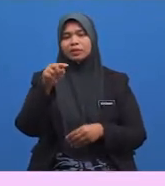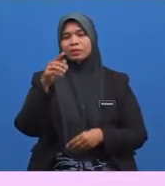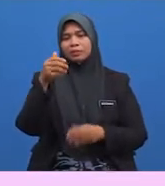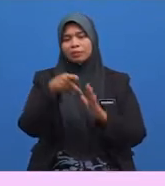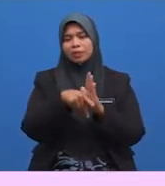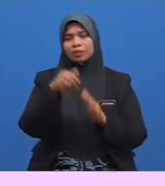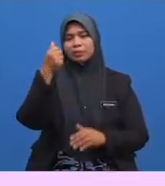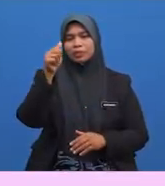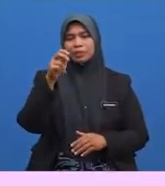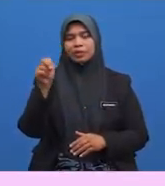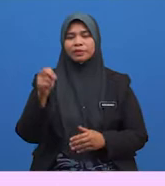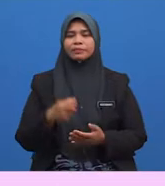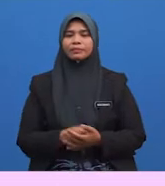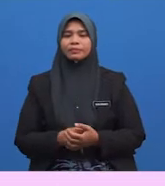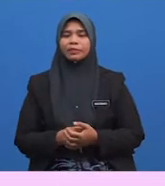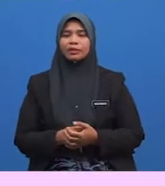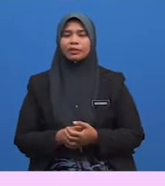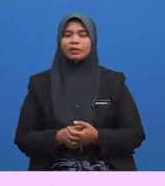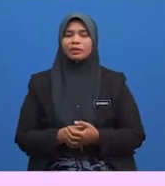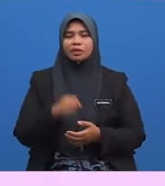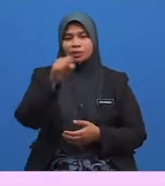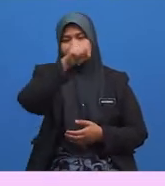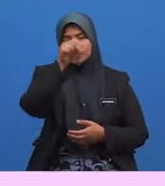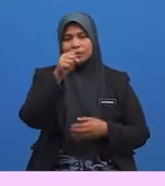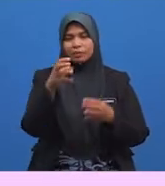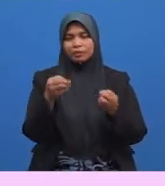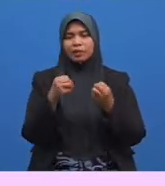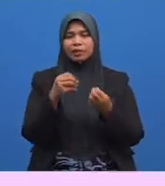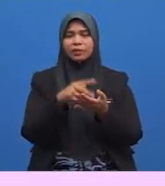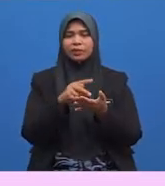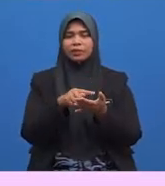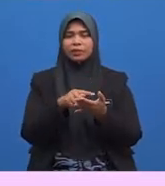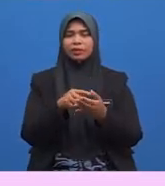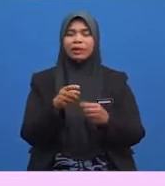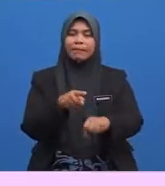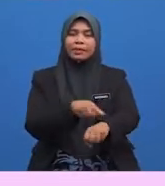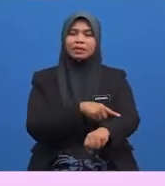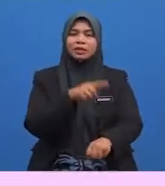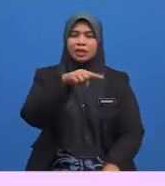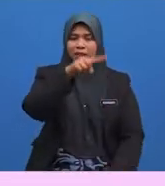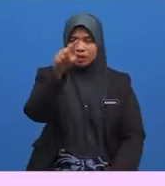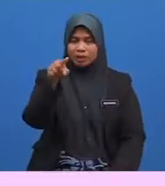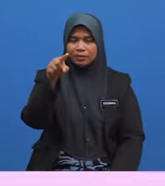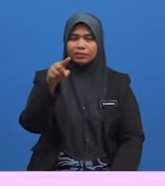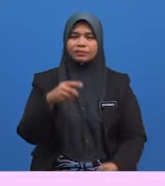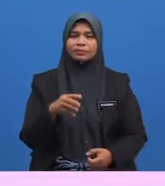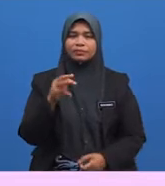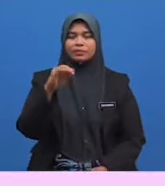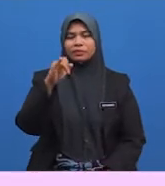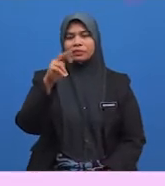perpuluhan. Soalan menghendaki kita menghitung panjang lengkung minor. Oleh